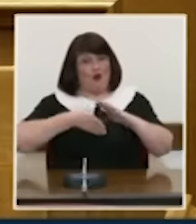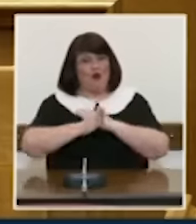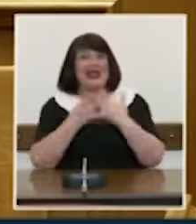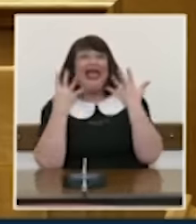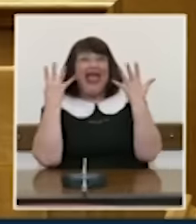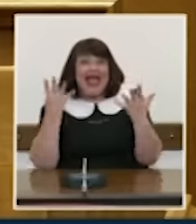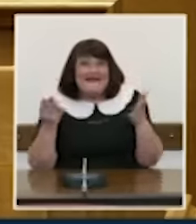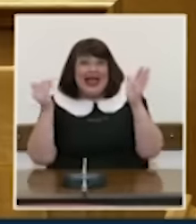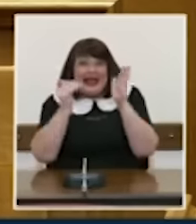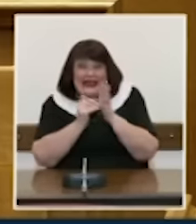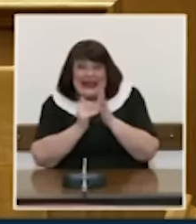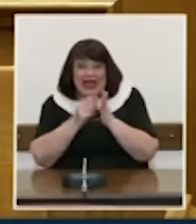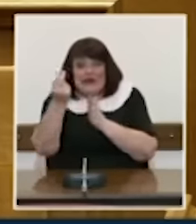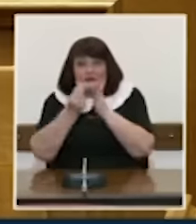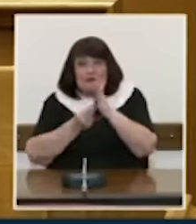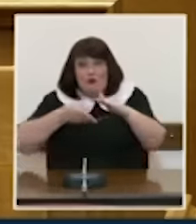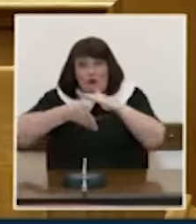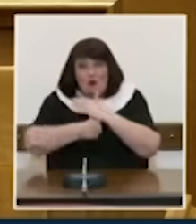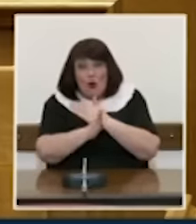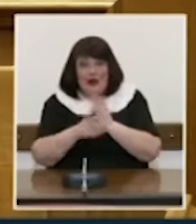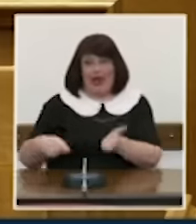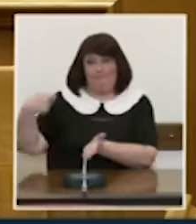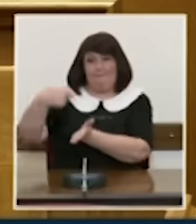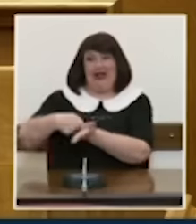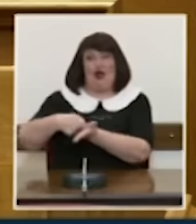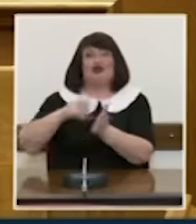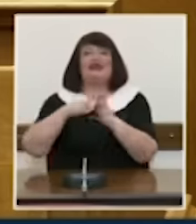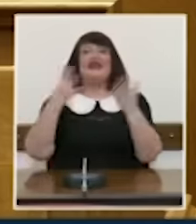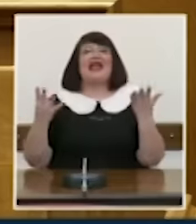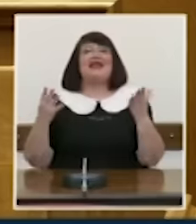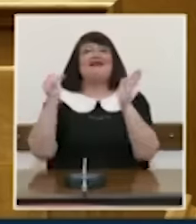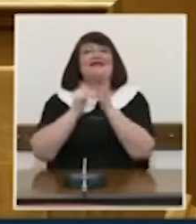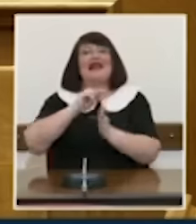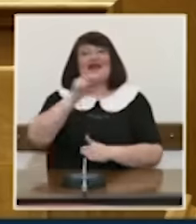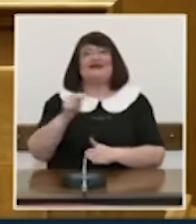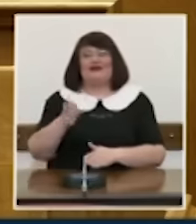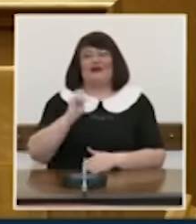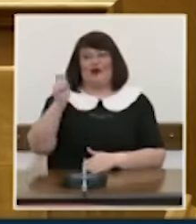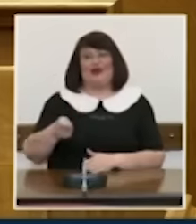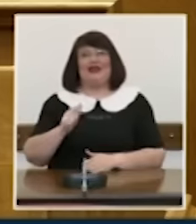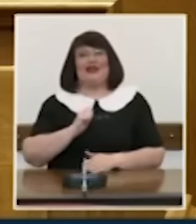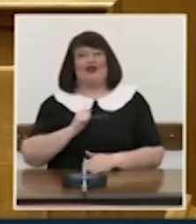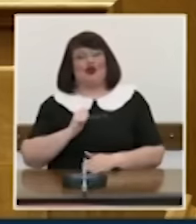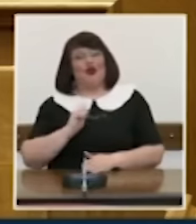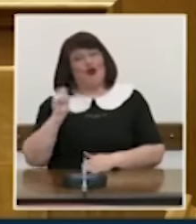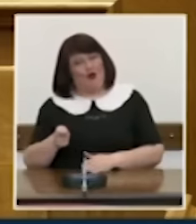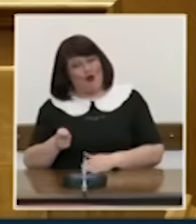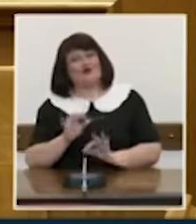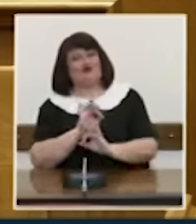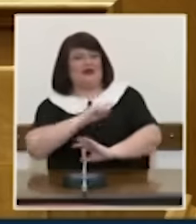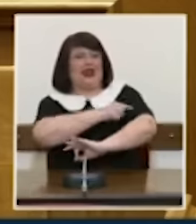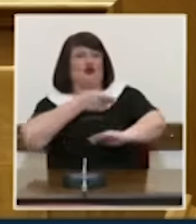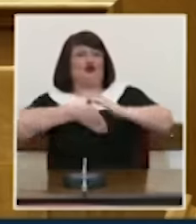9.000 μόρια αν έχεις να πληρώσεις 19.000 ευρώ. Ότι είναι δίκιο να έχεις εξασφαλισμένα επαγγελματικά